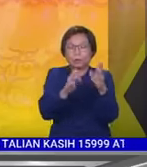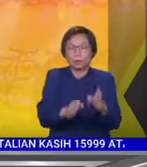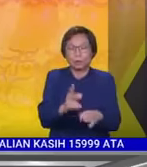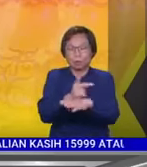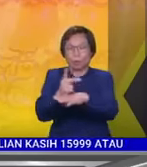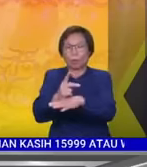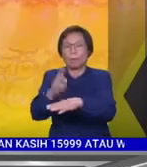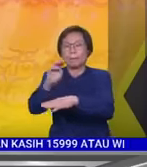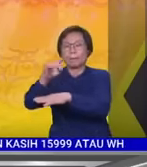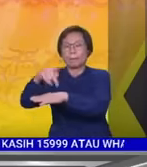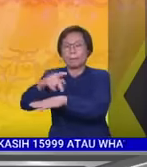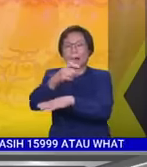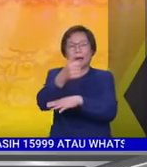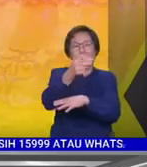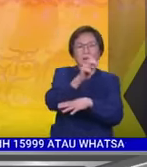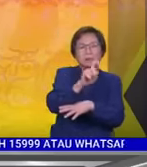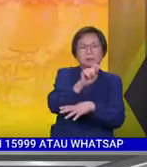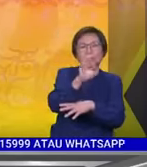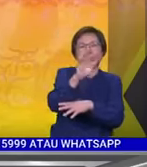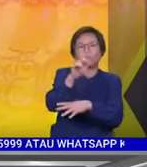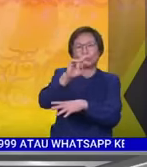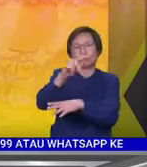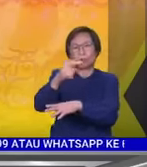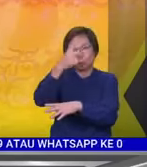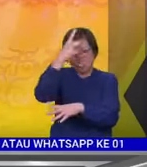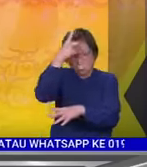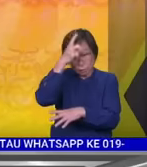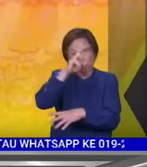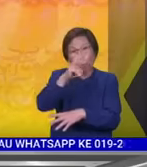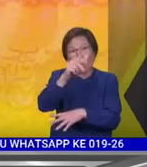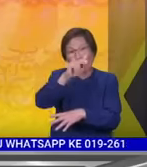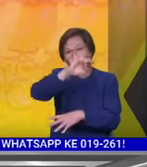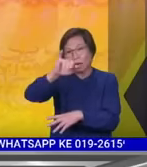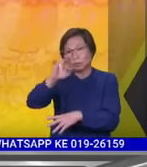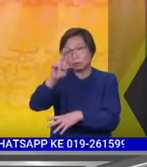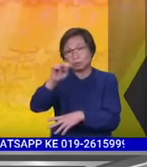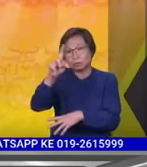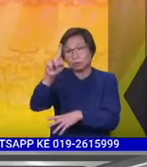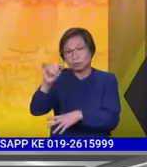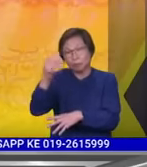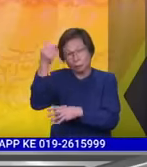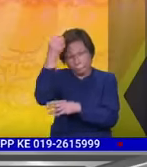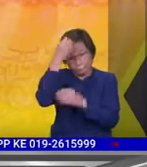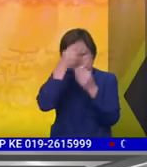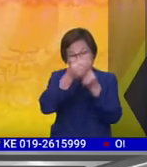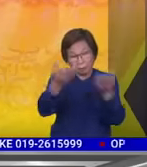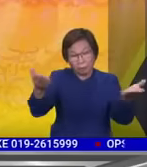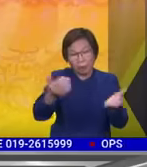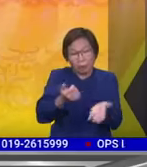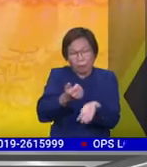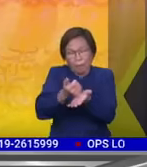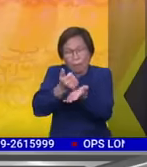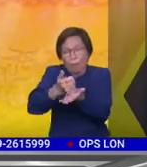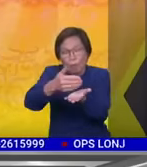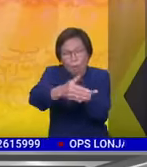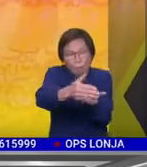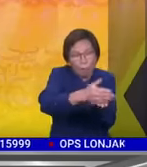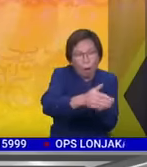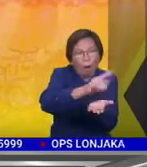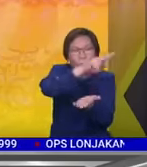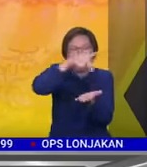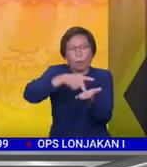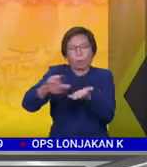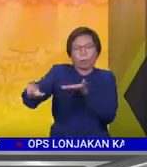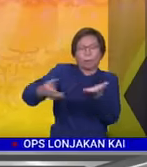yang juga ahli parlimen santubong jatuh Ridho tua Junaedi tuanku Java memberitahu pengagihan bantuan makanan tersebut dilakukan oleh pasukan